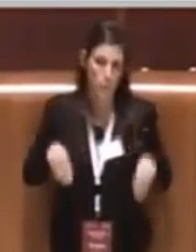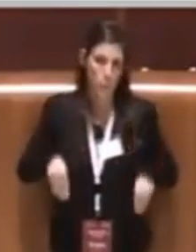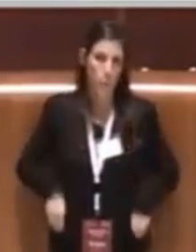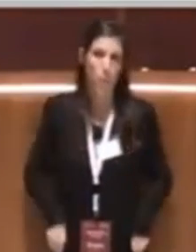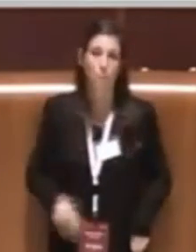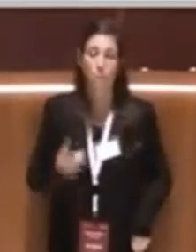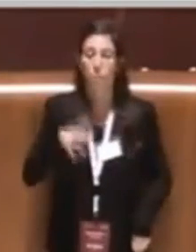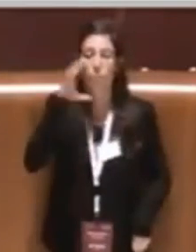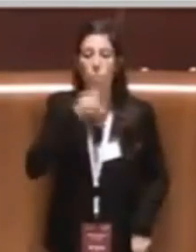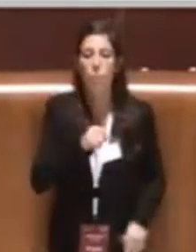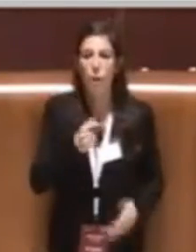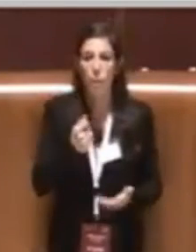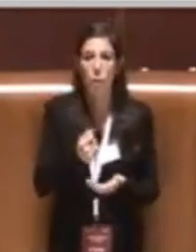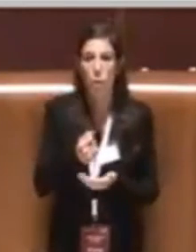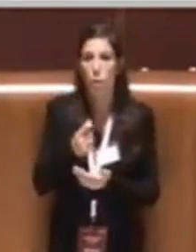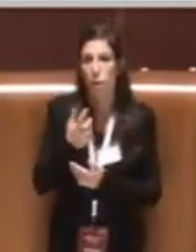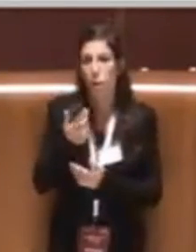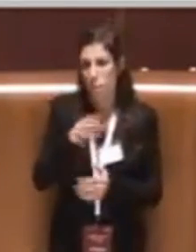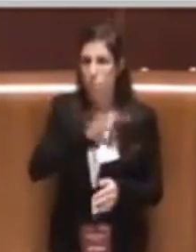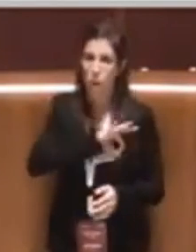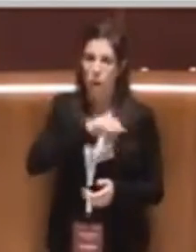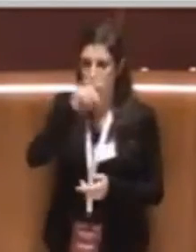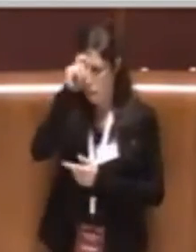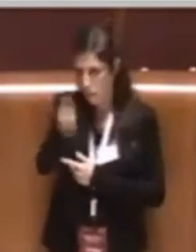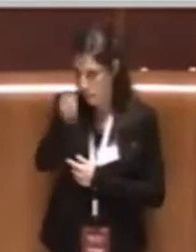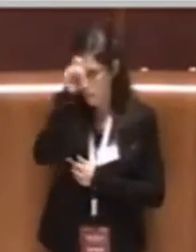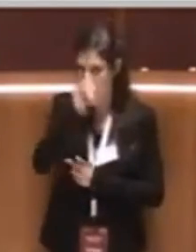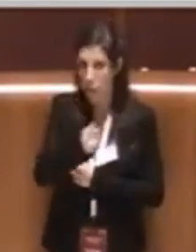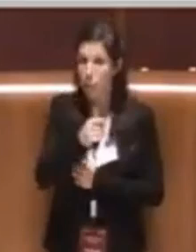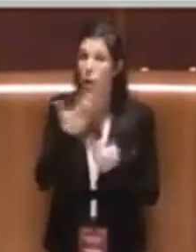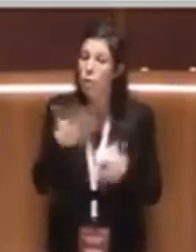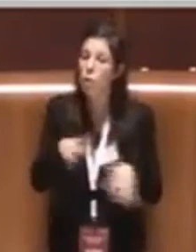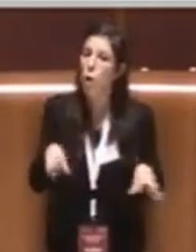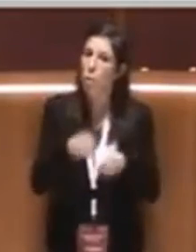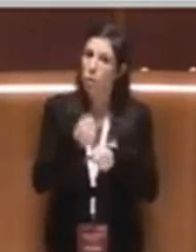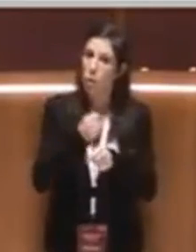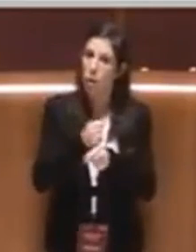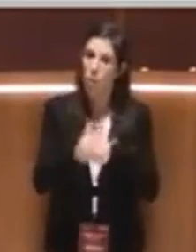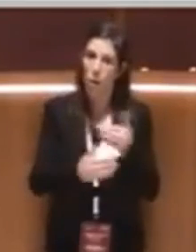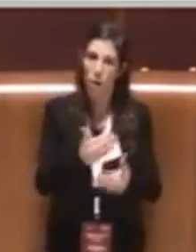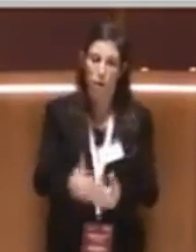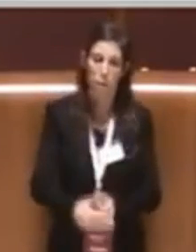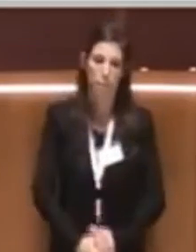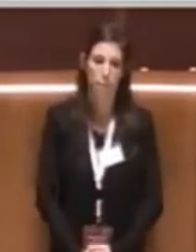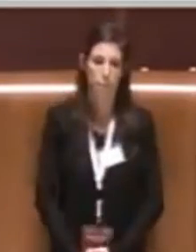abbiamo capito l'intenzione meritevole, ma stiamo già procedendo in questo senso. Grazie. A lei.